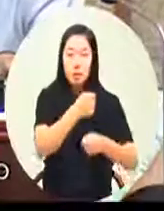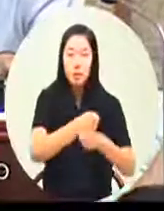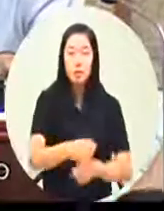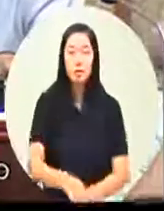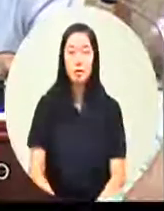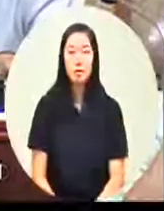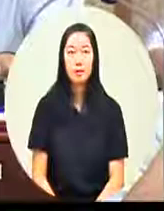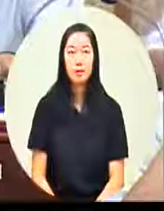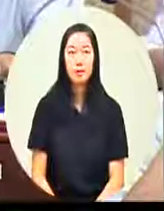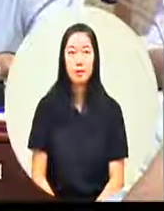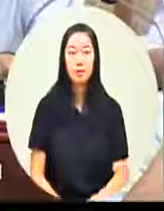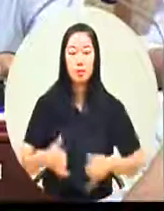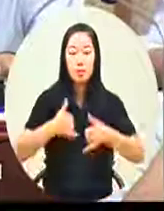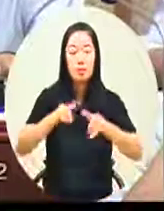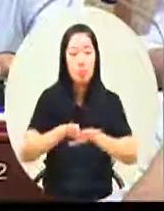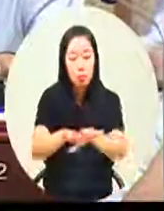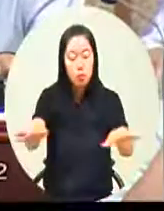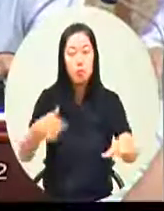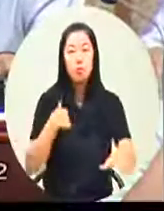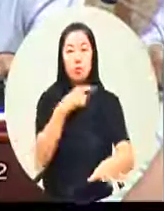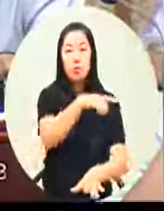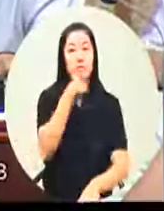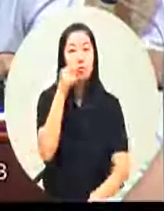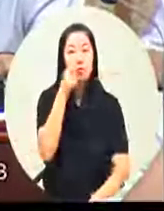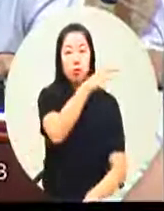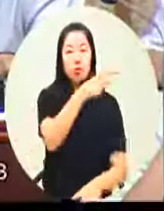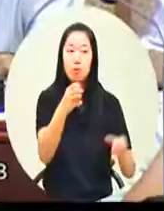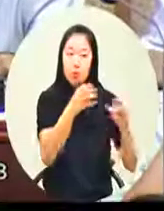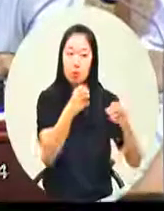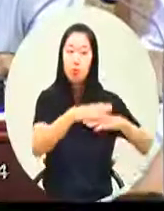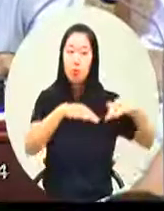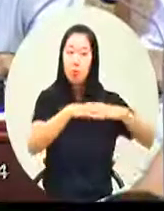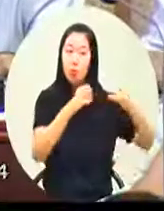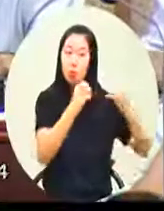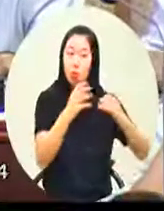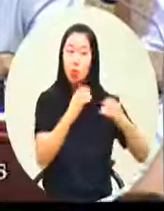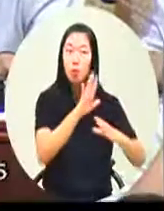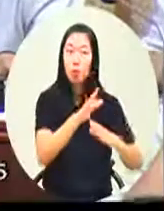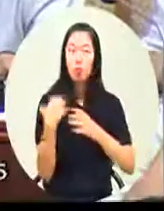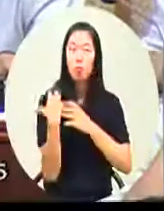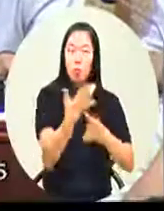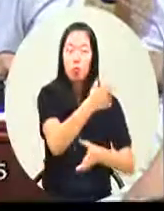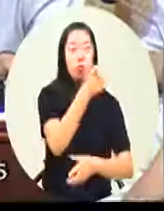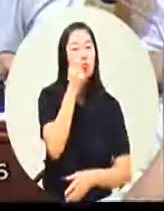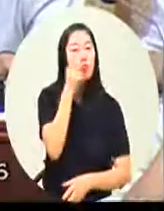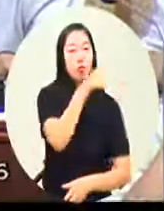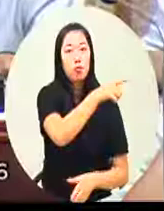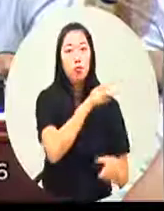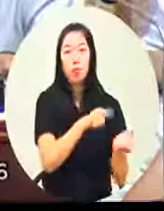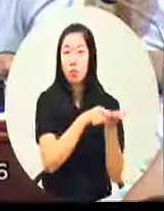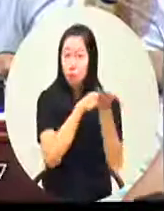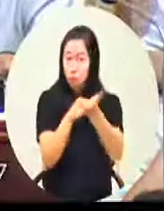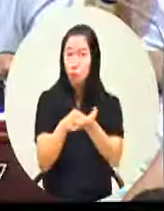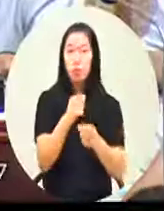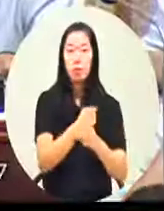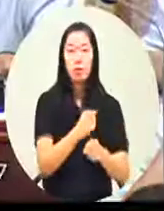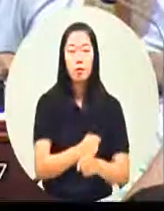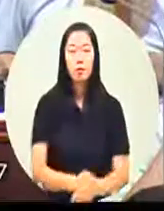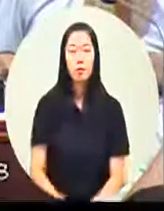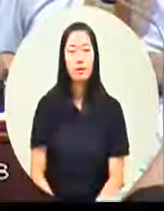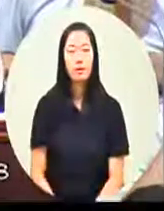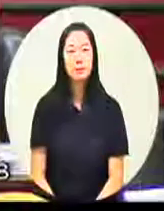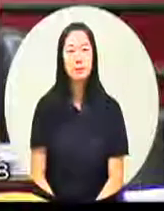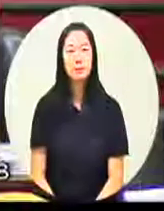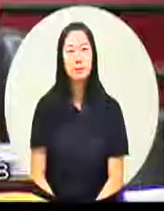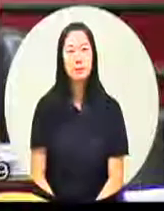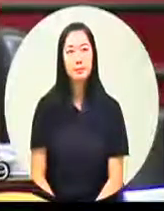个路网的部分，当然是我们跟台南市政府有讨论过，但是目前是由台南市政府这一边来申请。 局长，